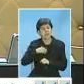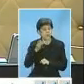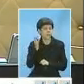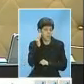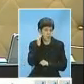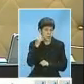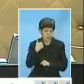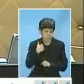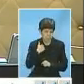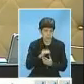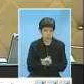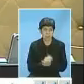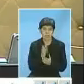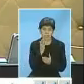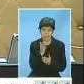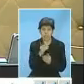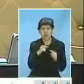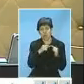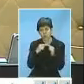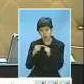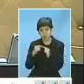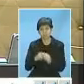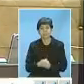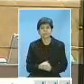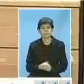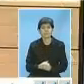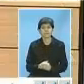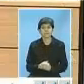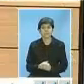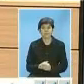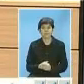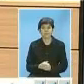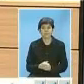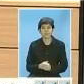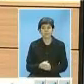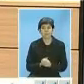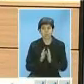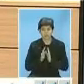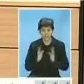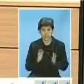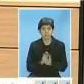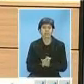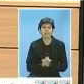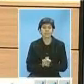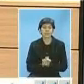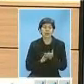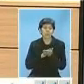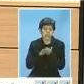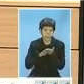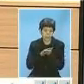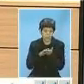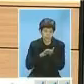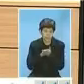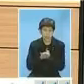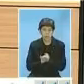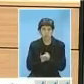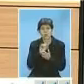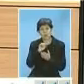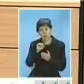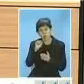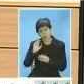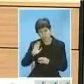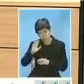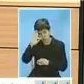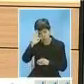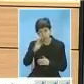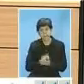ฟังอยู่นะเชิญท่านสุนัยต่อ ขอบคุณท่านประธานครับแล้วก็ต้องขออภัยท่านส.ส.ที่ประ